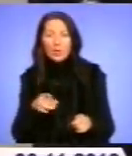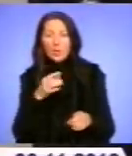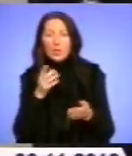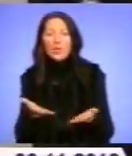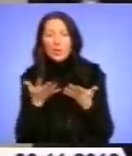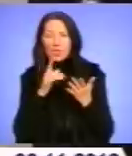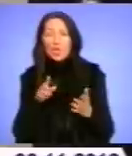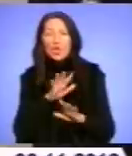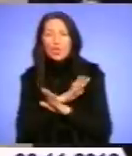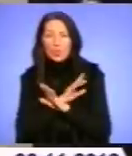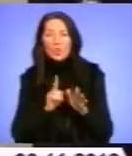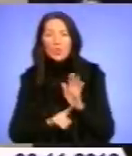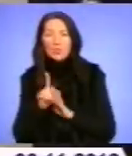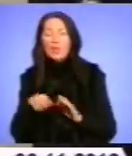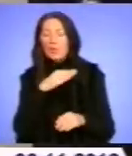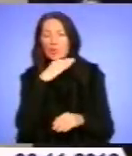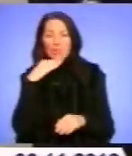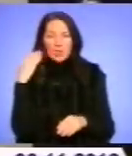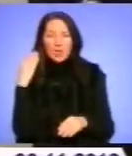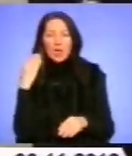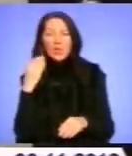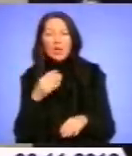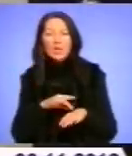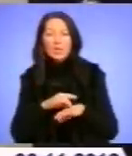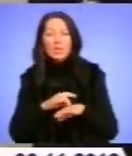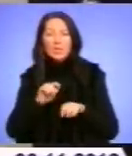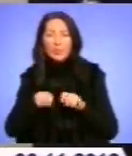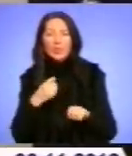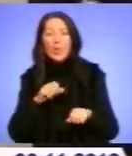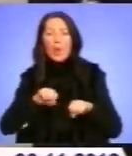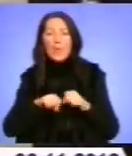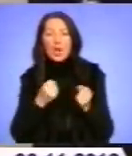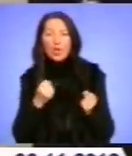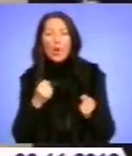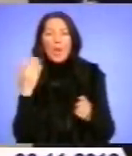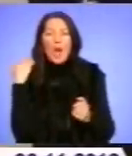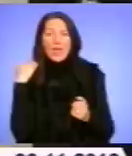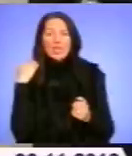від численних тілесних ушкоджень, а саме від перелому шийного